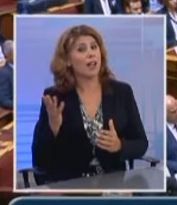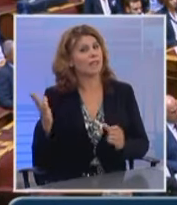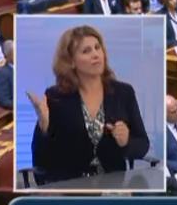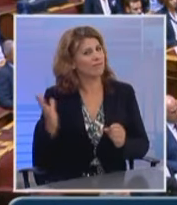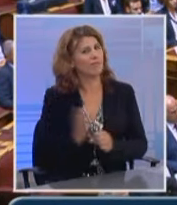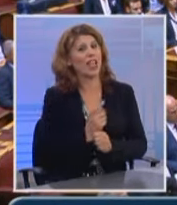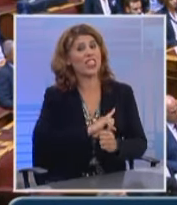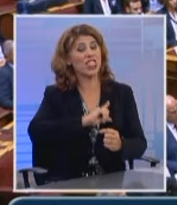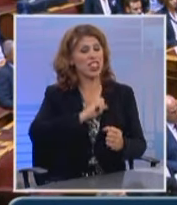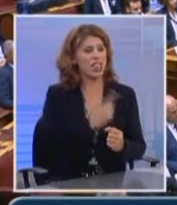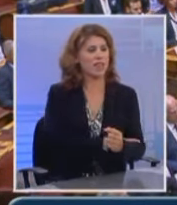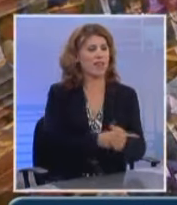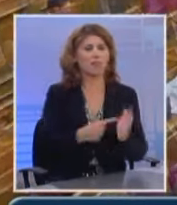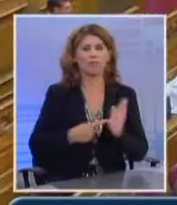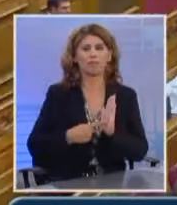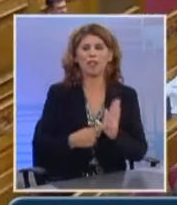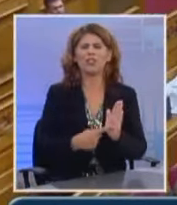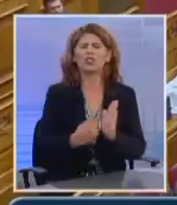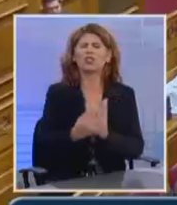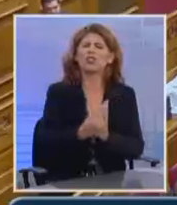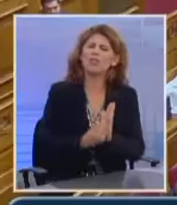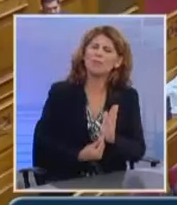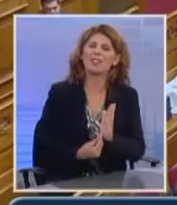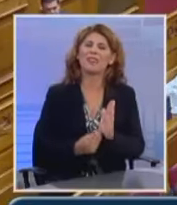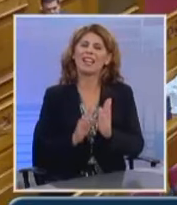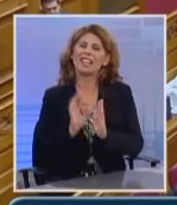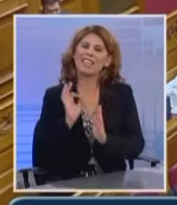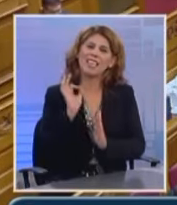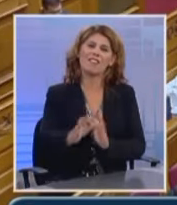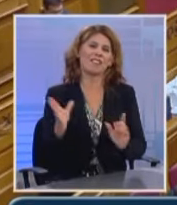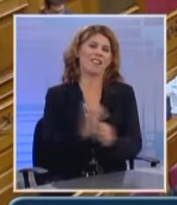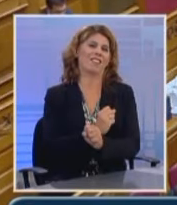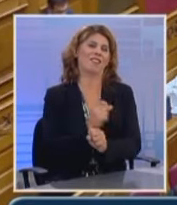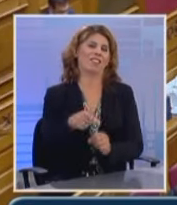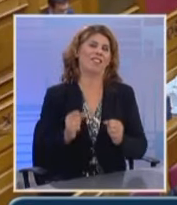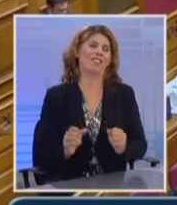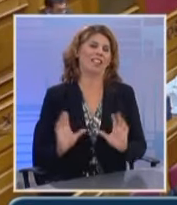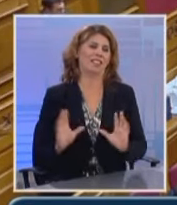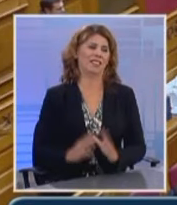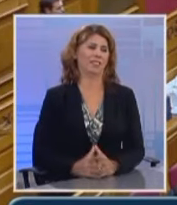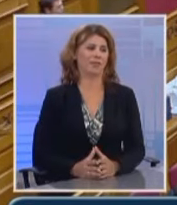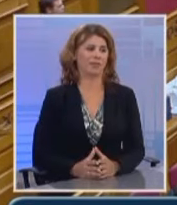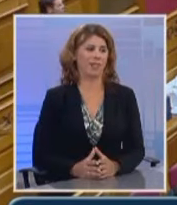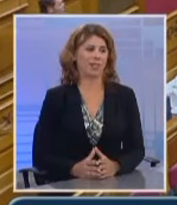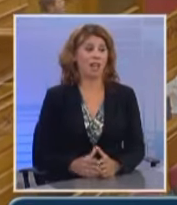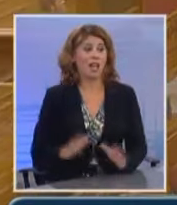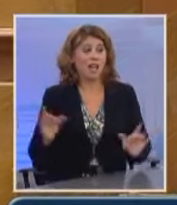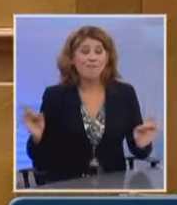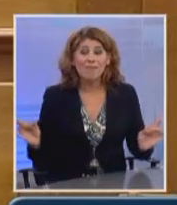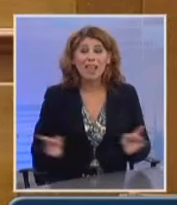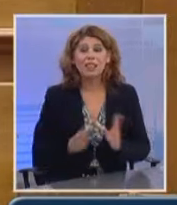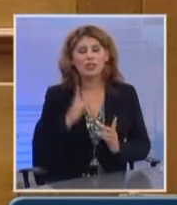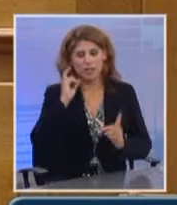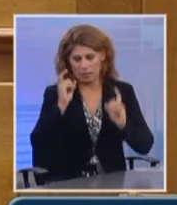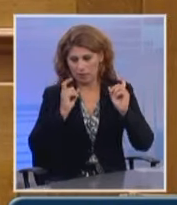εσείς βρήκατε και δείξατε τόσες φορές για να φτάσετε εδώ που φτάσατε, αν θα μπορούσε έστω και να σκεφτεί